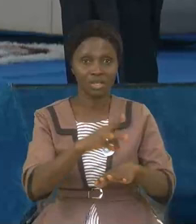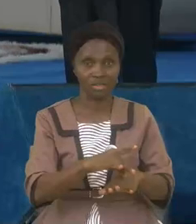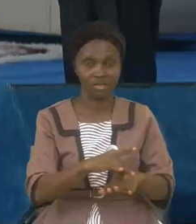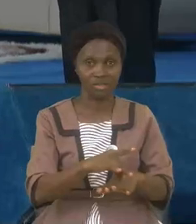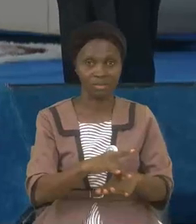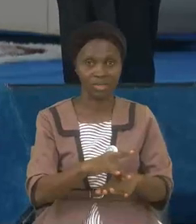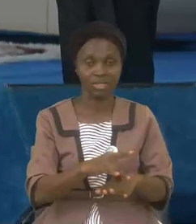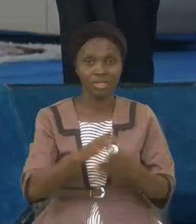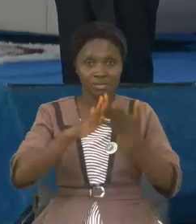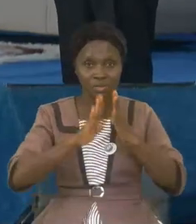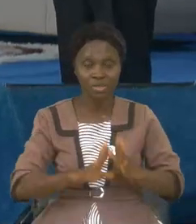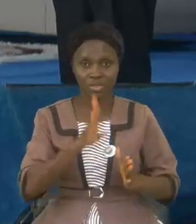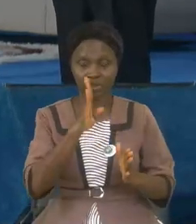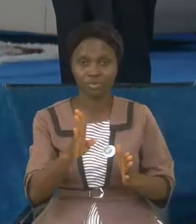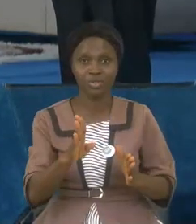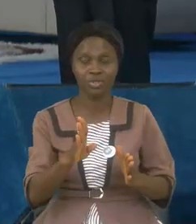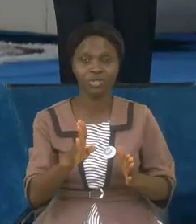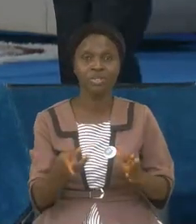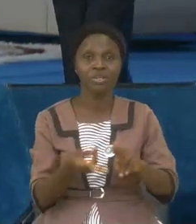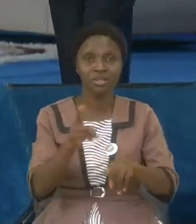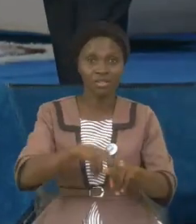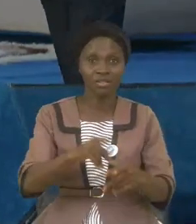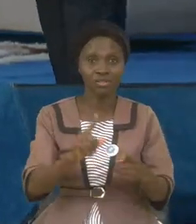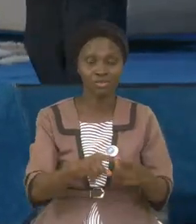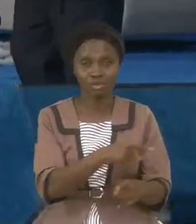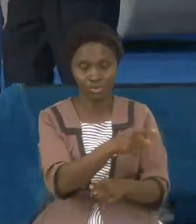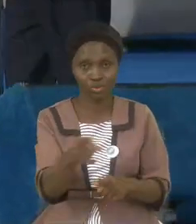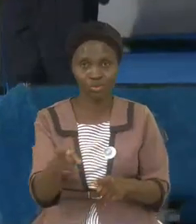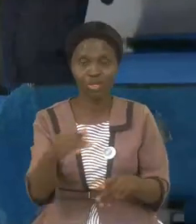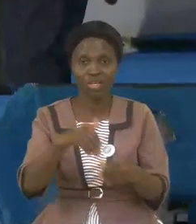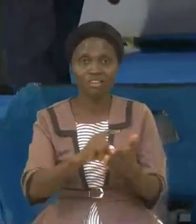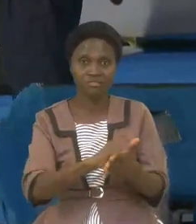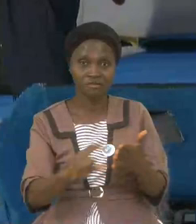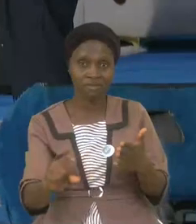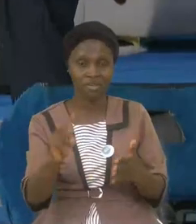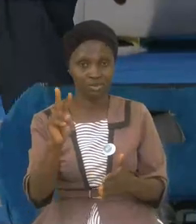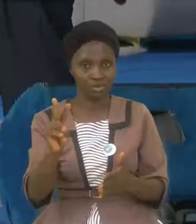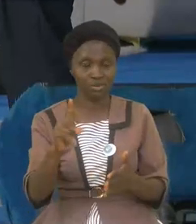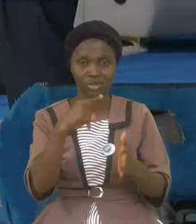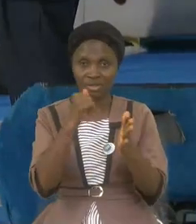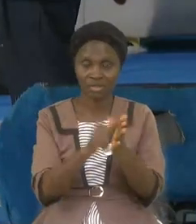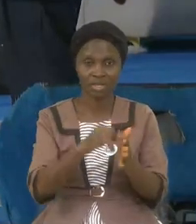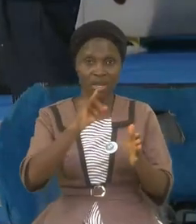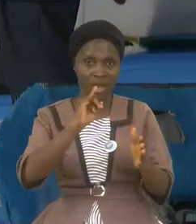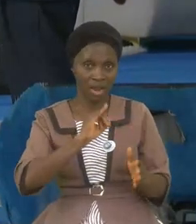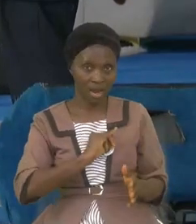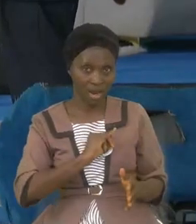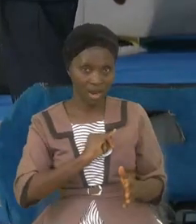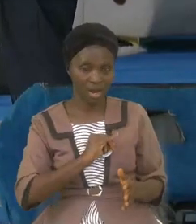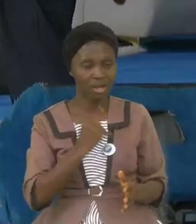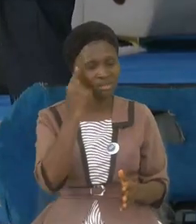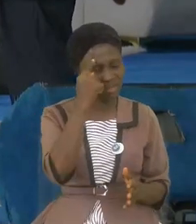aux hommes de toutes langues qui habitent sur toute la terre, que la paix vous soit donnée avec